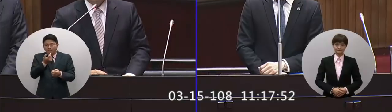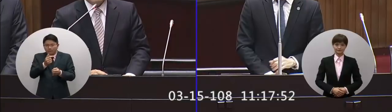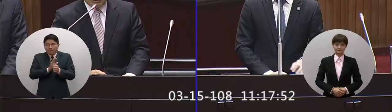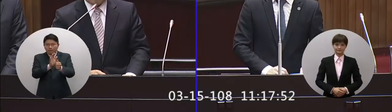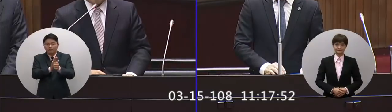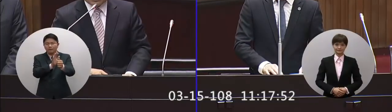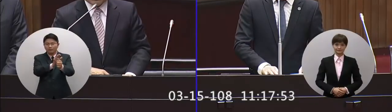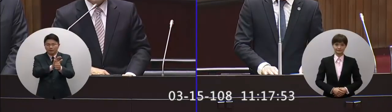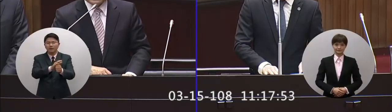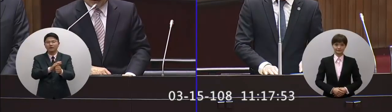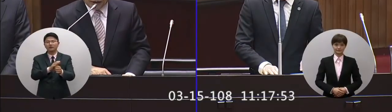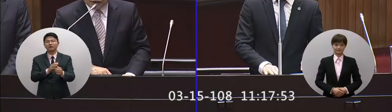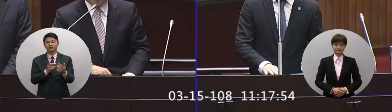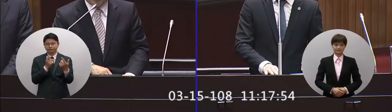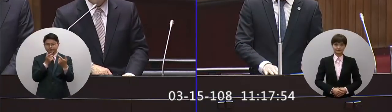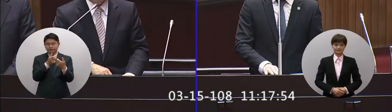续啊我。